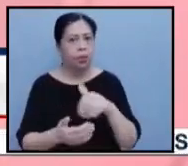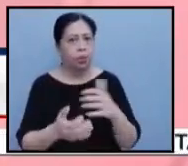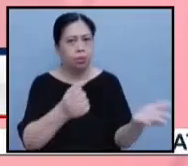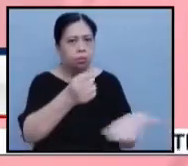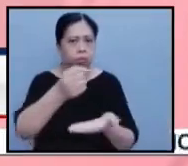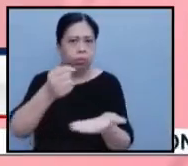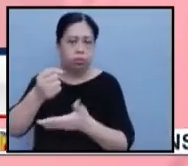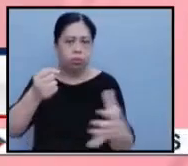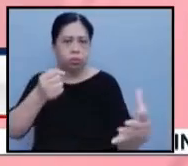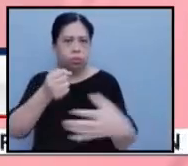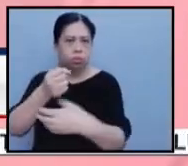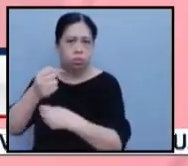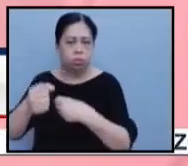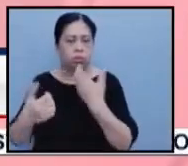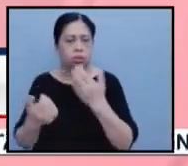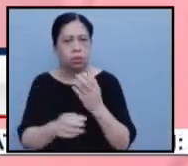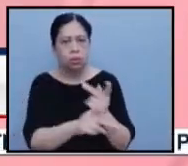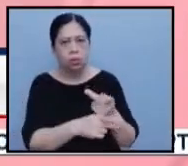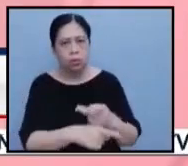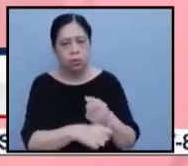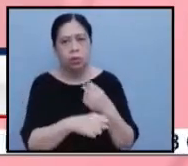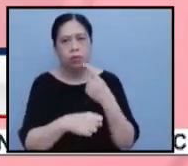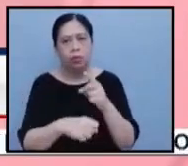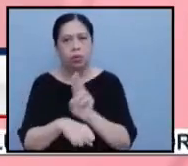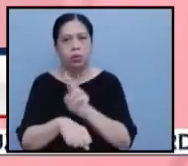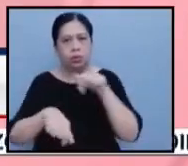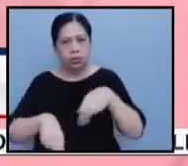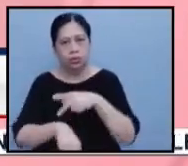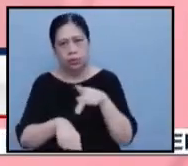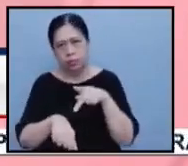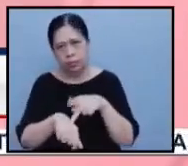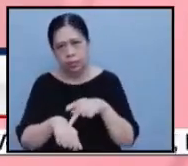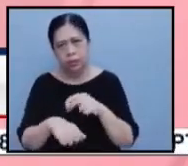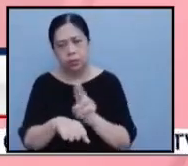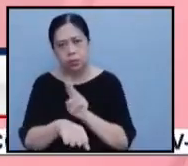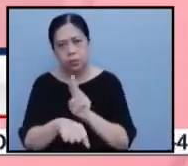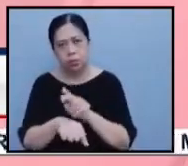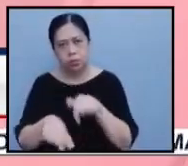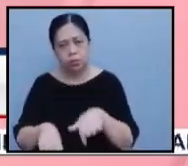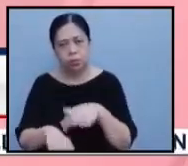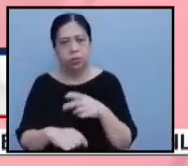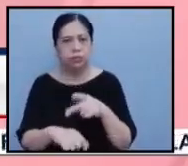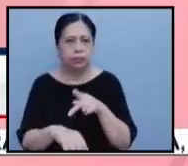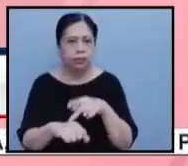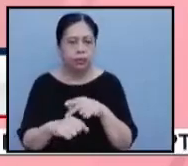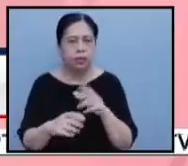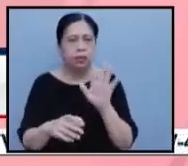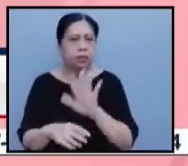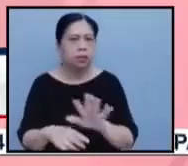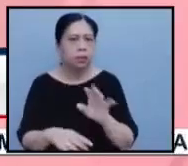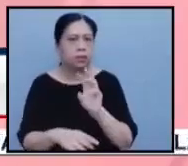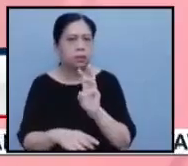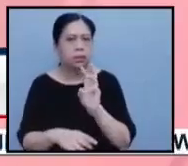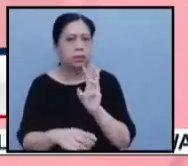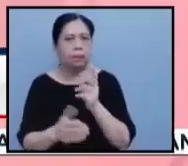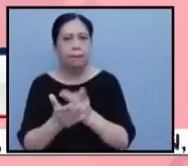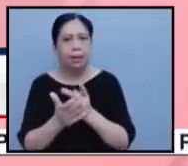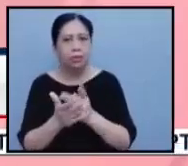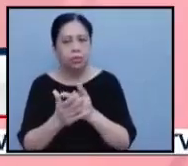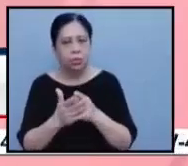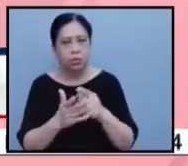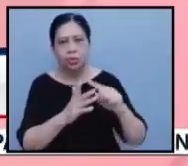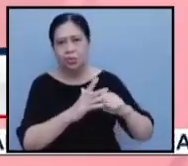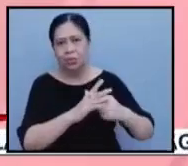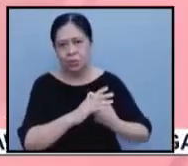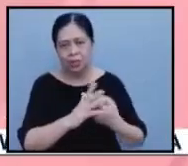gigiling asukal para sa domestic use o mga Consumer inas ang papatak naman sa Php ang farmgate price ng